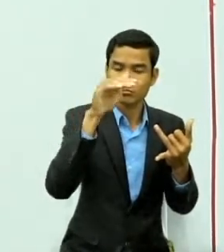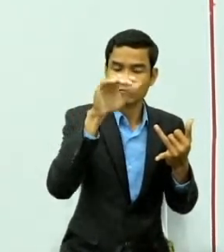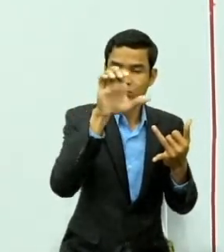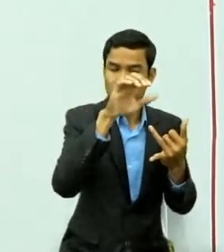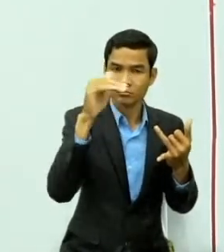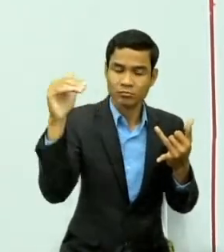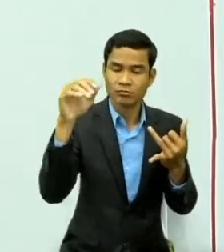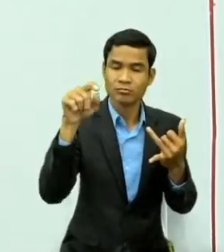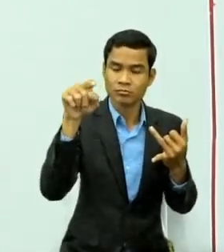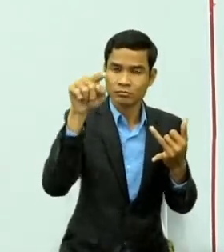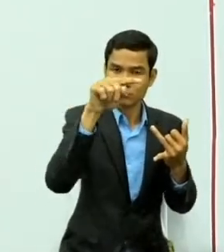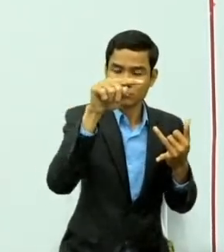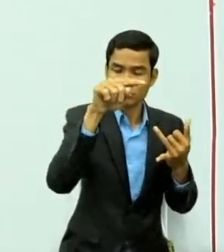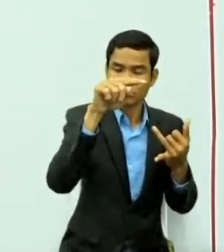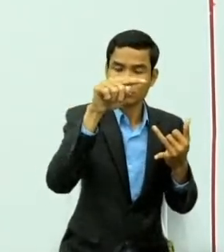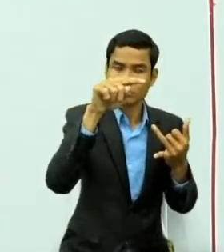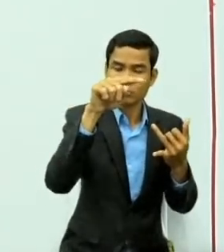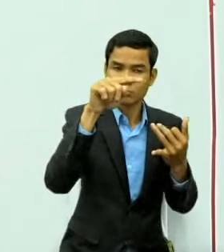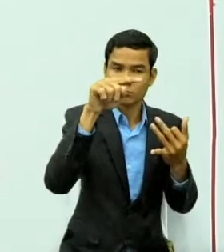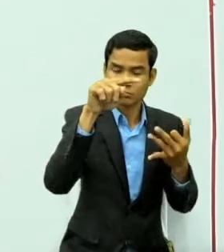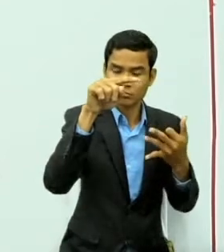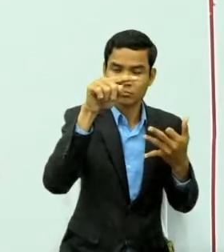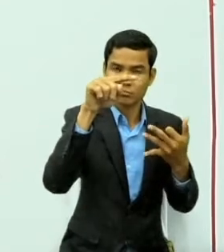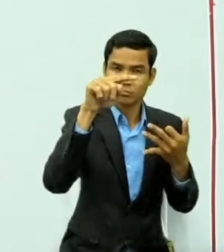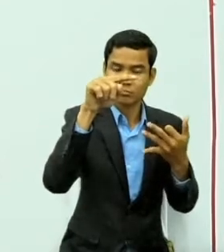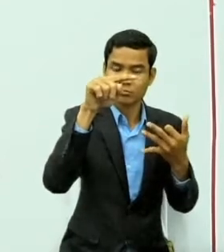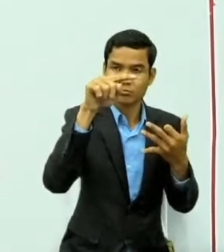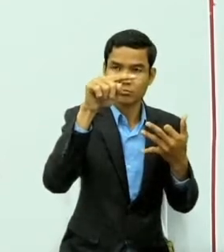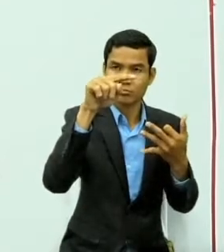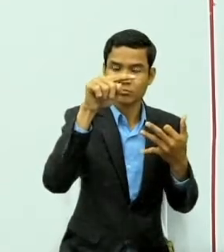8ចាចលនាទី